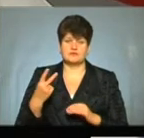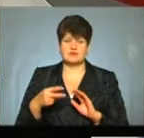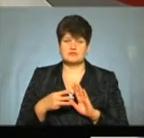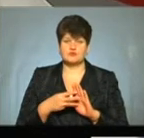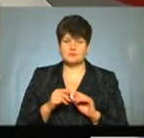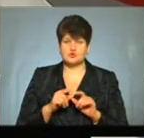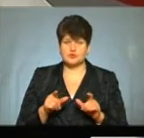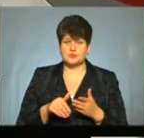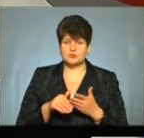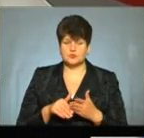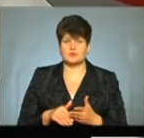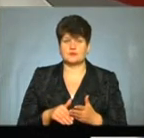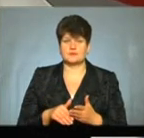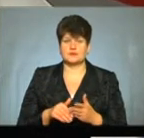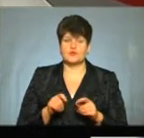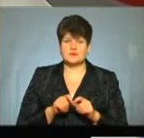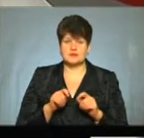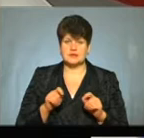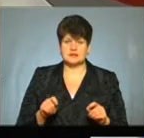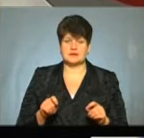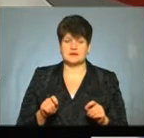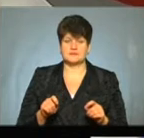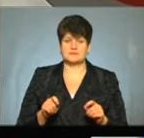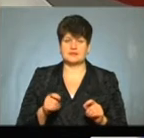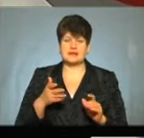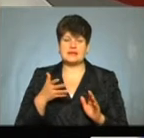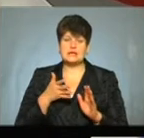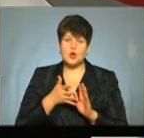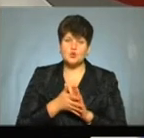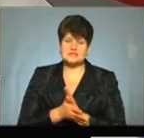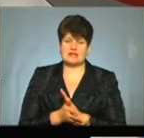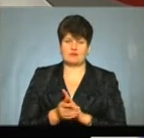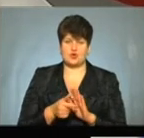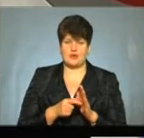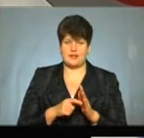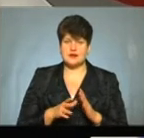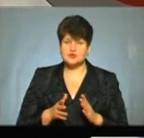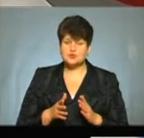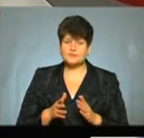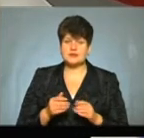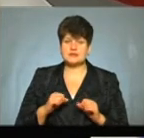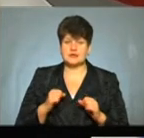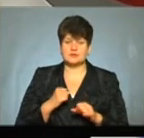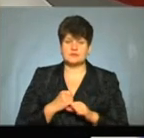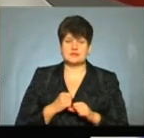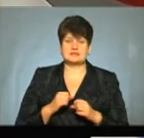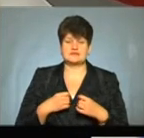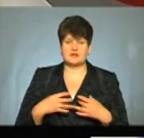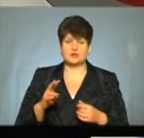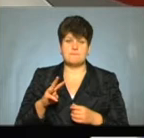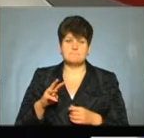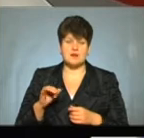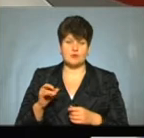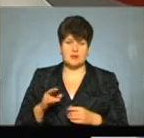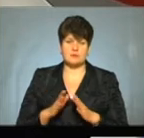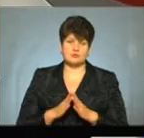ми допомогли, долучилися до відкриття інклюзивного класу. Також ми стараємося зробити, от свято буде на Миколая. Ми попросили, щоб